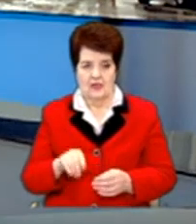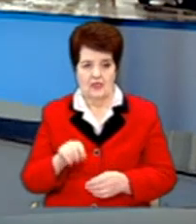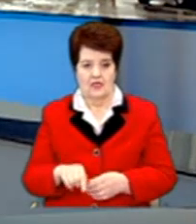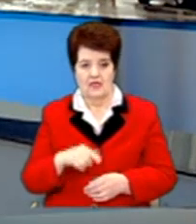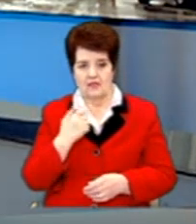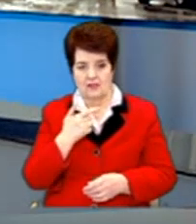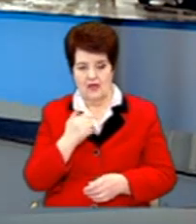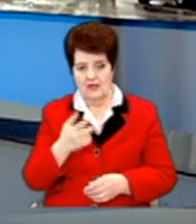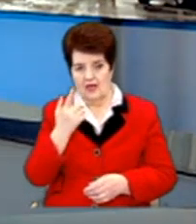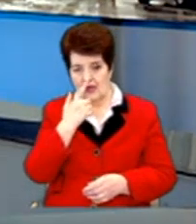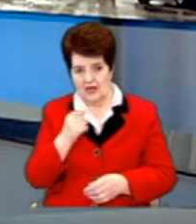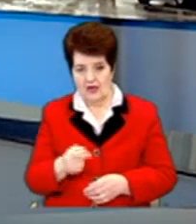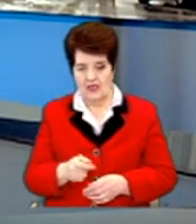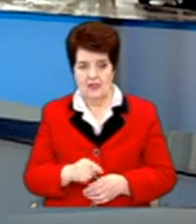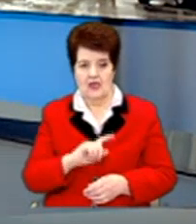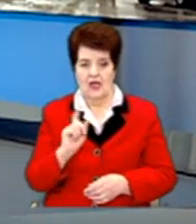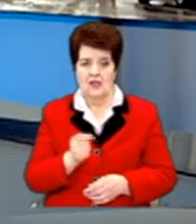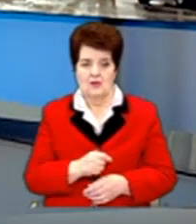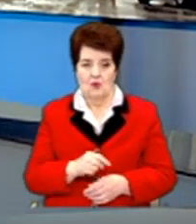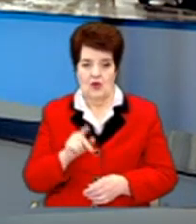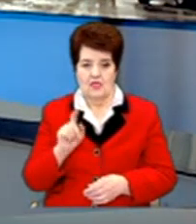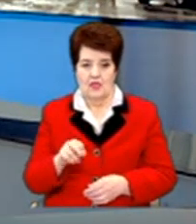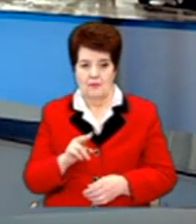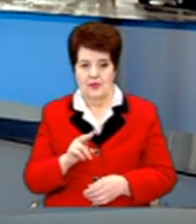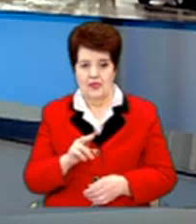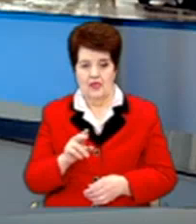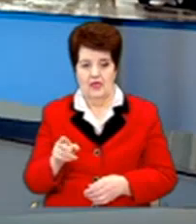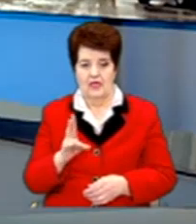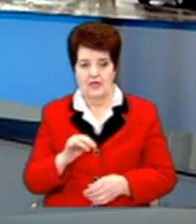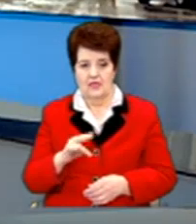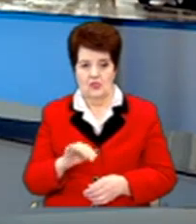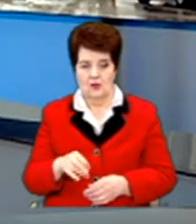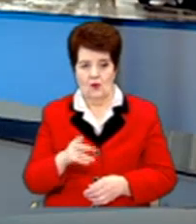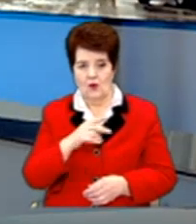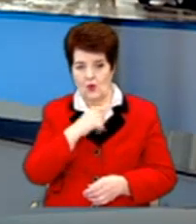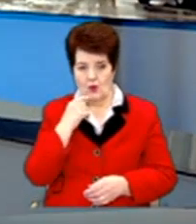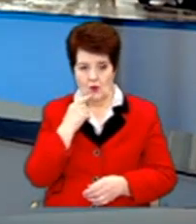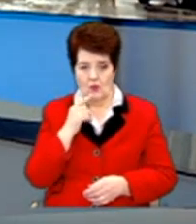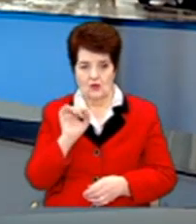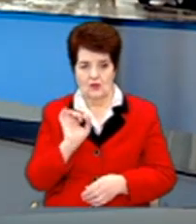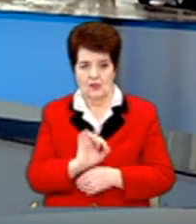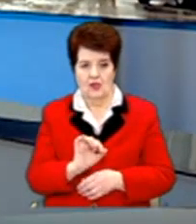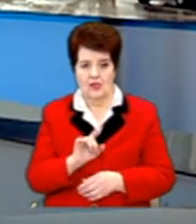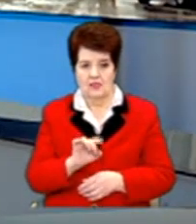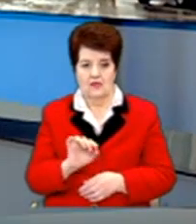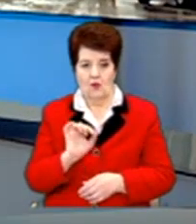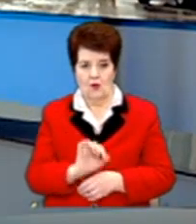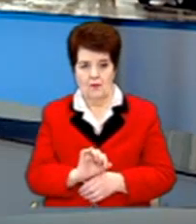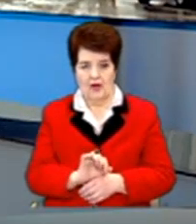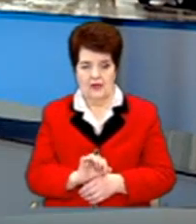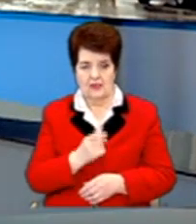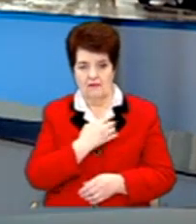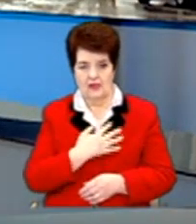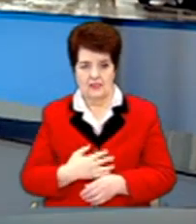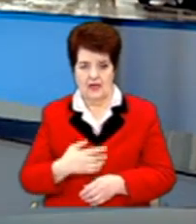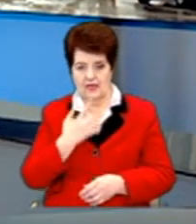Aureliu Ciocoi, a declarat că războiului de pe Nistru i-au pus capăt rușii care, prin intervenția lor, nu au făcut decât să oprească vărsarea de